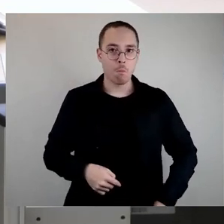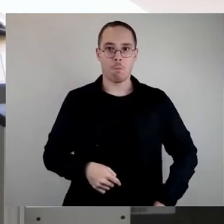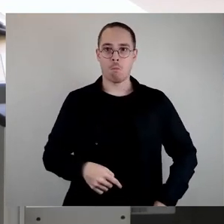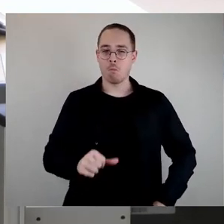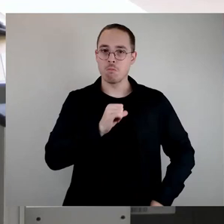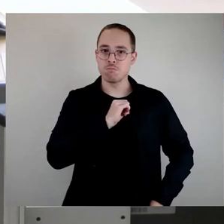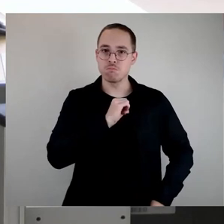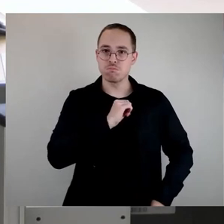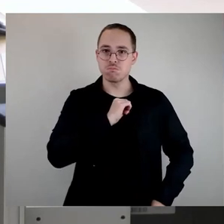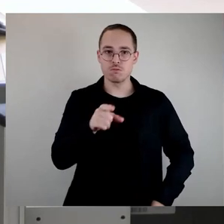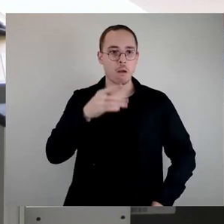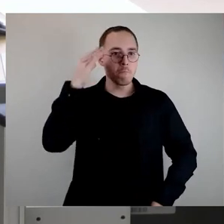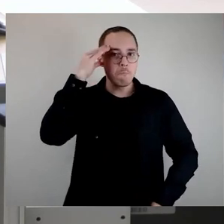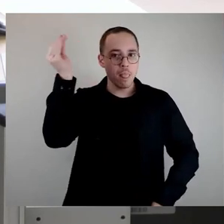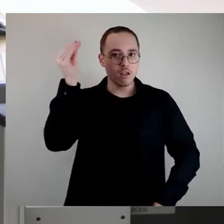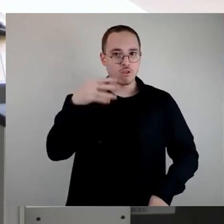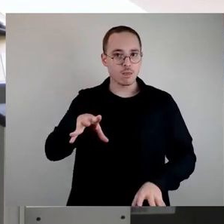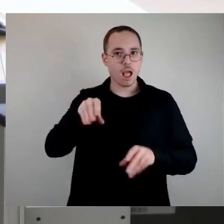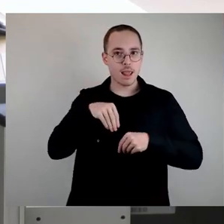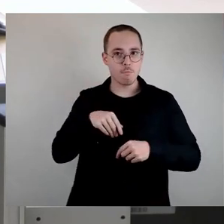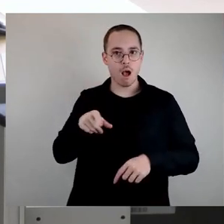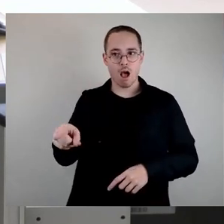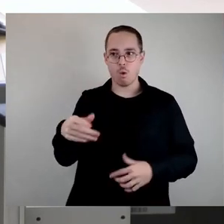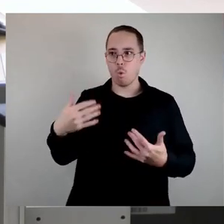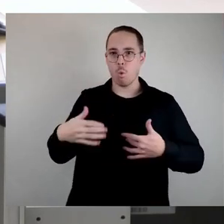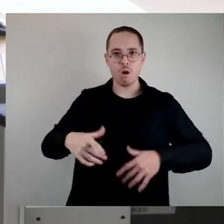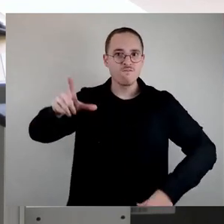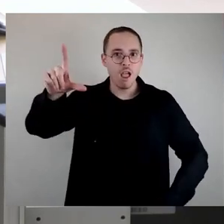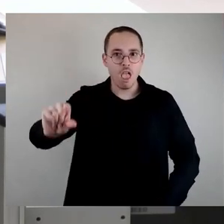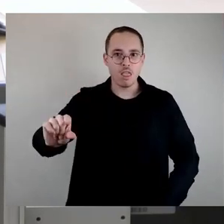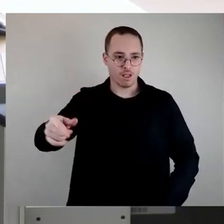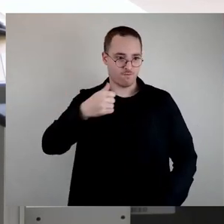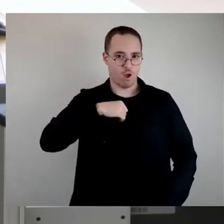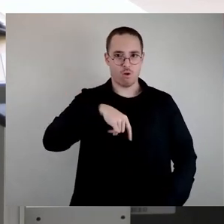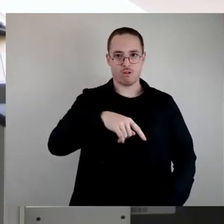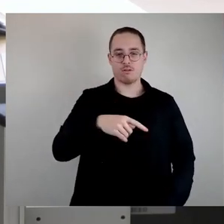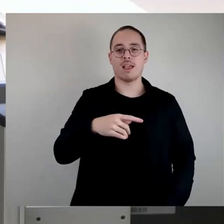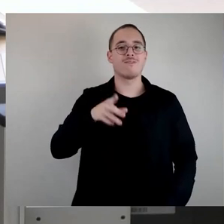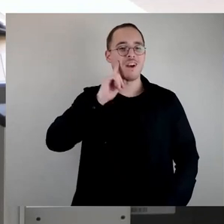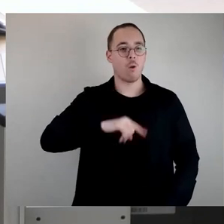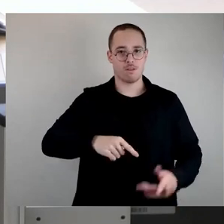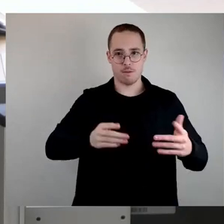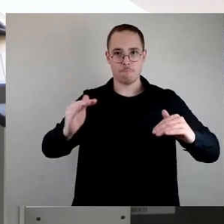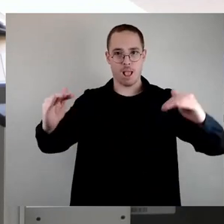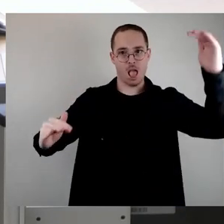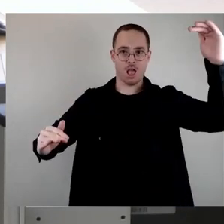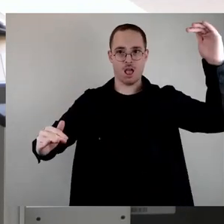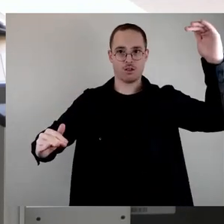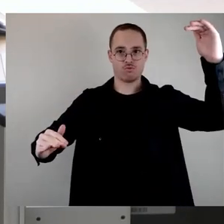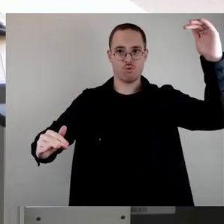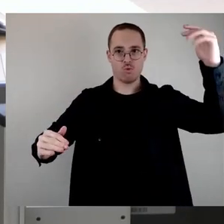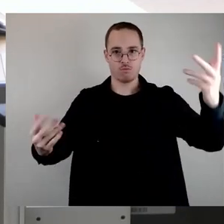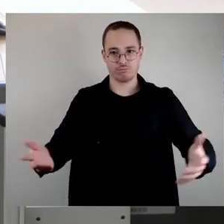krass unterrepräsentiert sind. Also der Tanzsport leidet darunter, dass zu wenig männliche Interessenten da